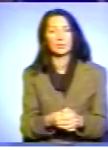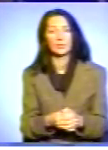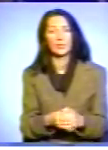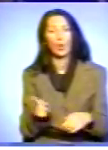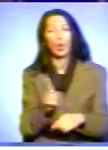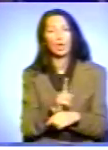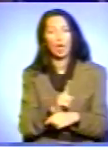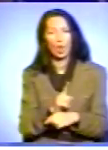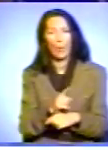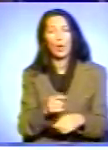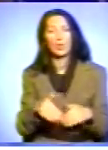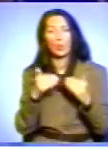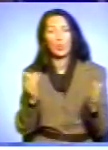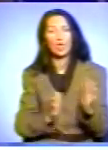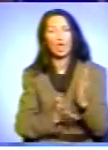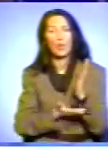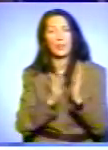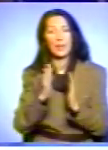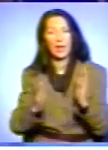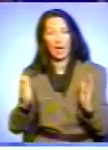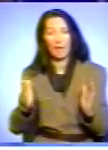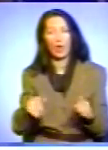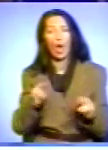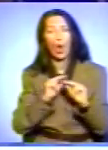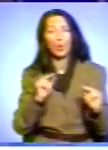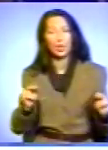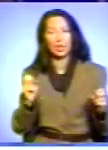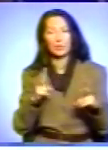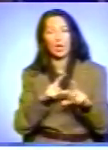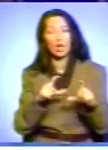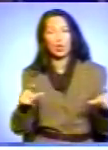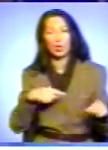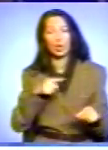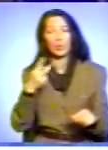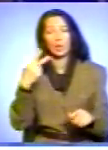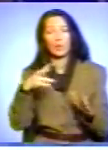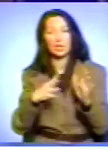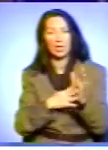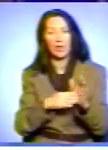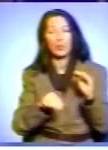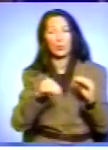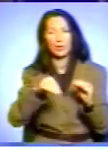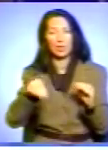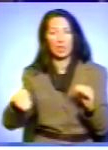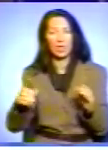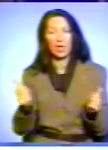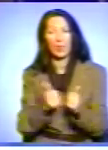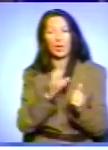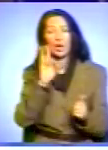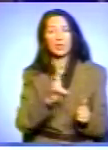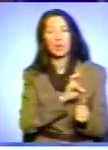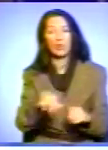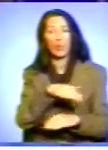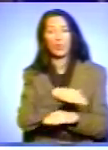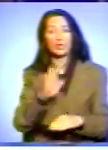У Тернополі побільшало дерев. Учні Тернопільської спеціалізованої школи номер 29 висадили їх біля церков по вулиці Володимира